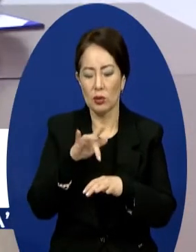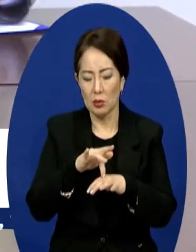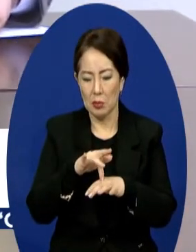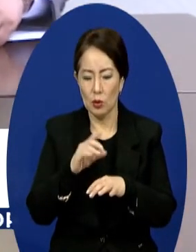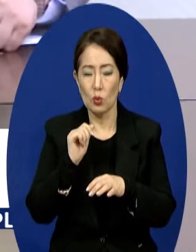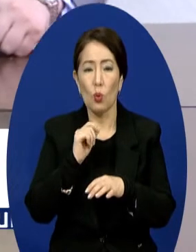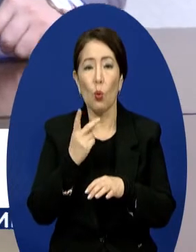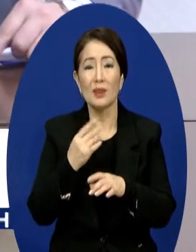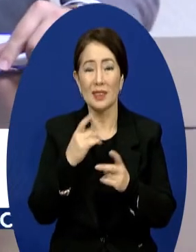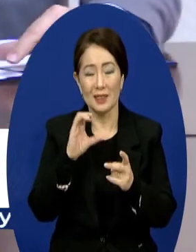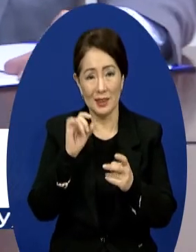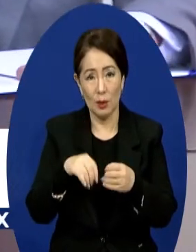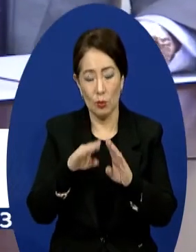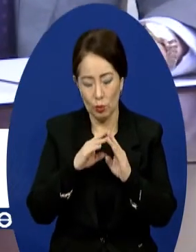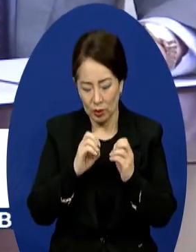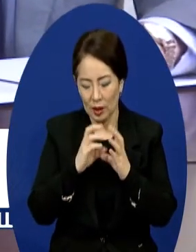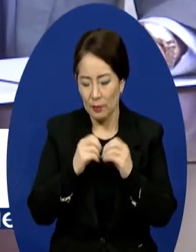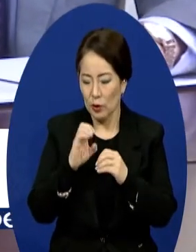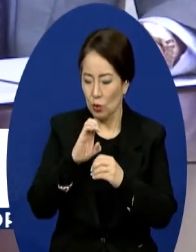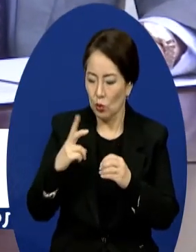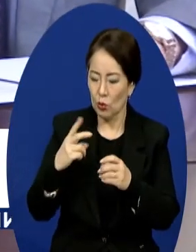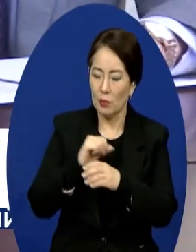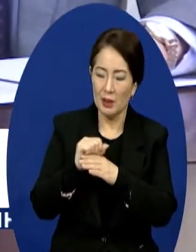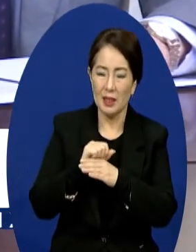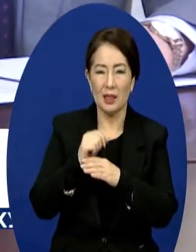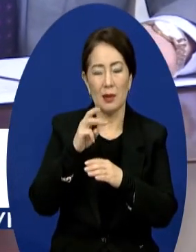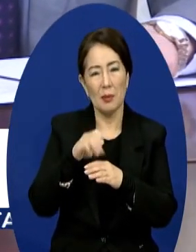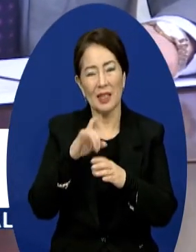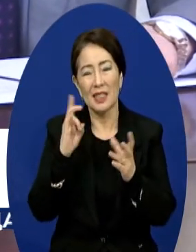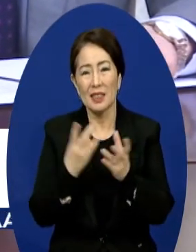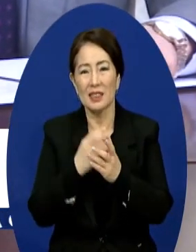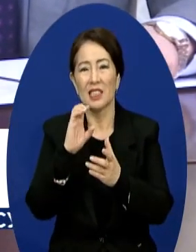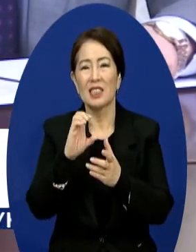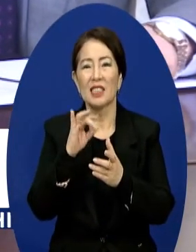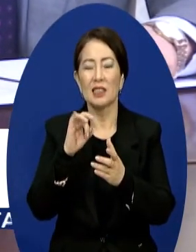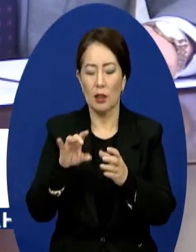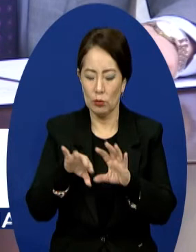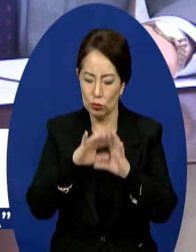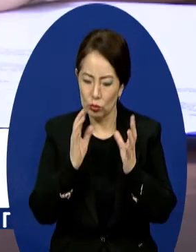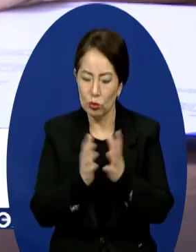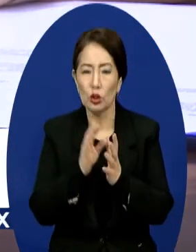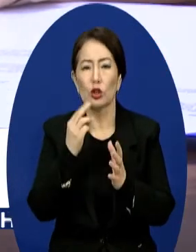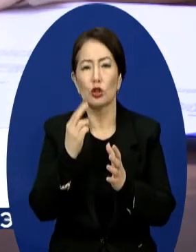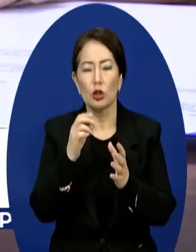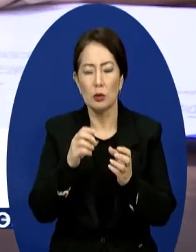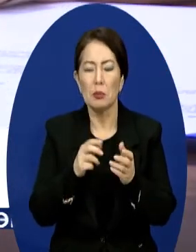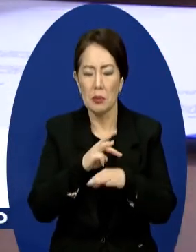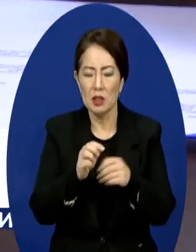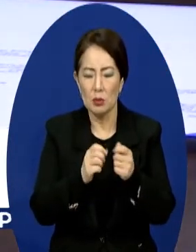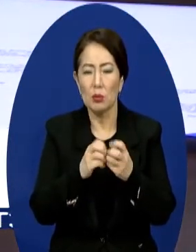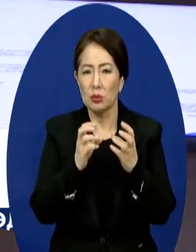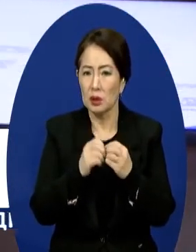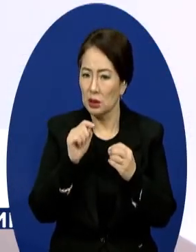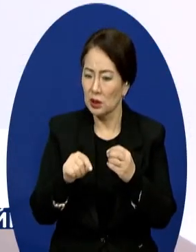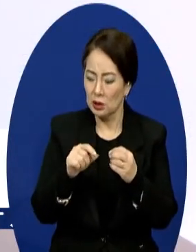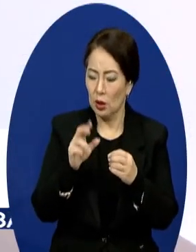зэрэгцээ, сүв бэлтгэлийн систем, малын эрүүл мэндийн нэгдсэн систем зэрэг хэд хэдэн цогц менежментийг бүрдүүлж өгчээ. Өөрөөр хэлбэл бүтээгдэхүүнд